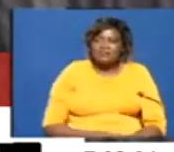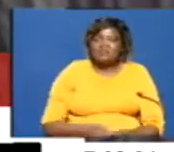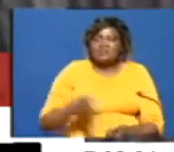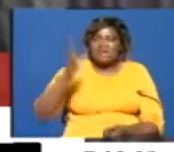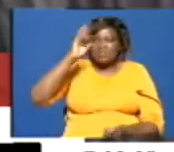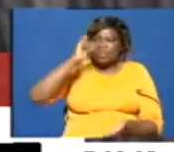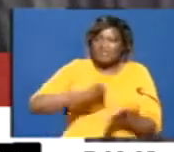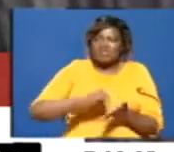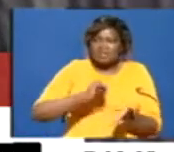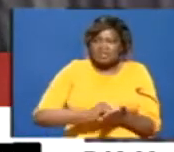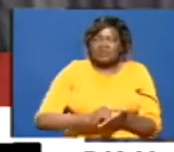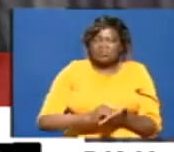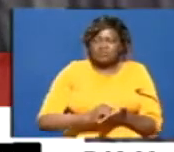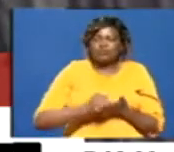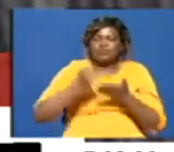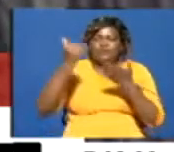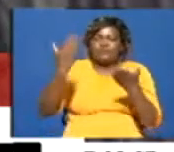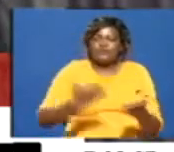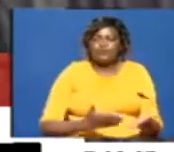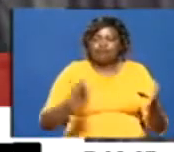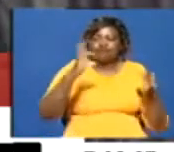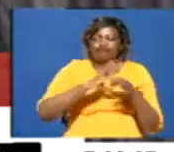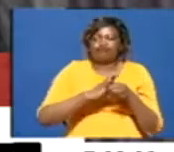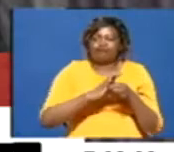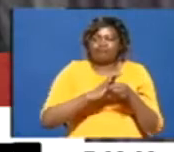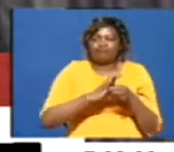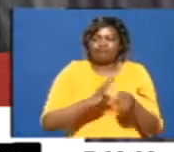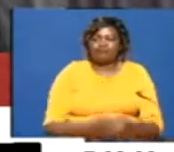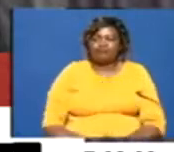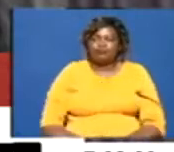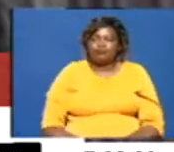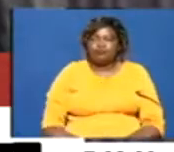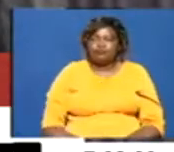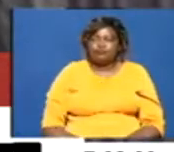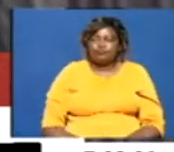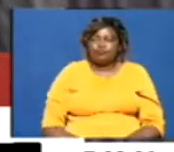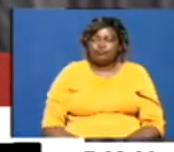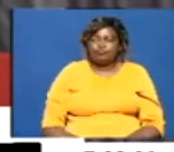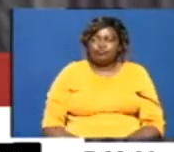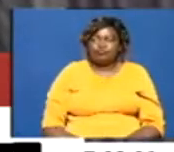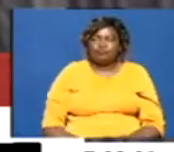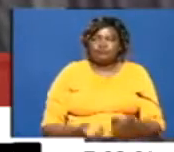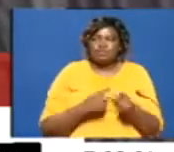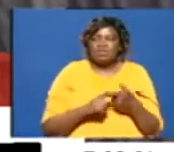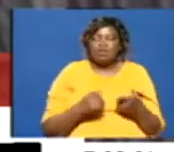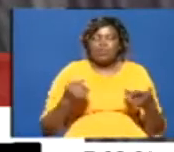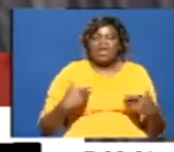tumeleta azimio ya umoja. Tunaeleza vitu ya utu, undugu,